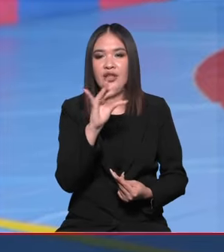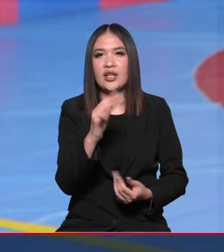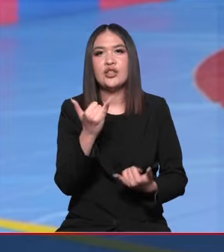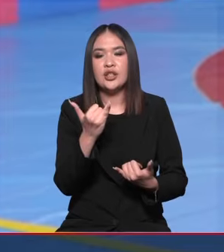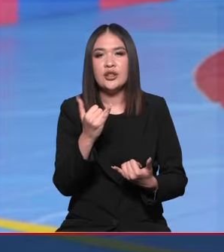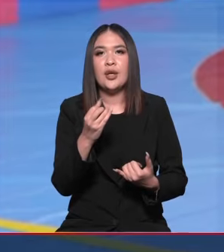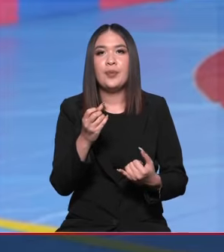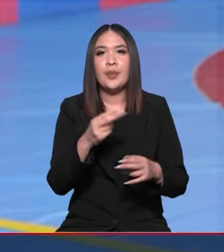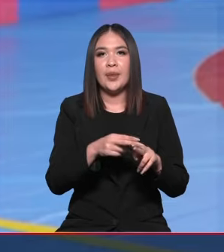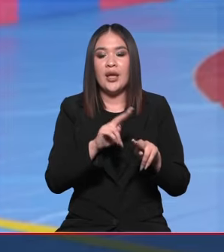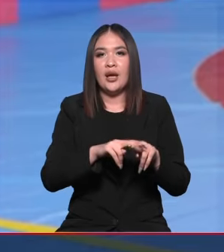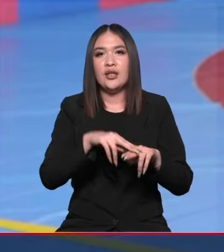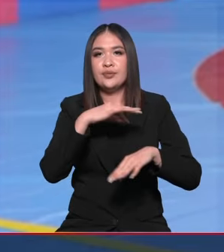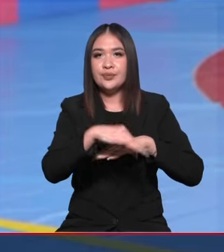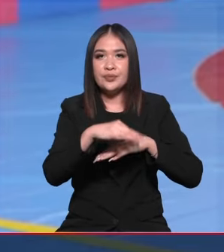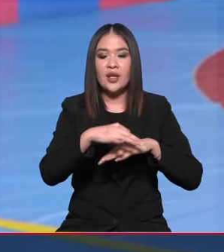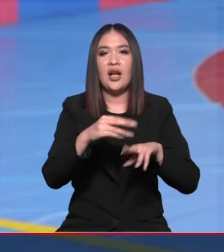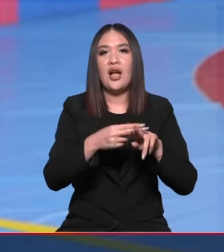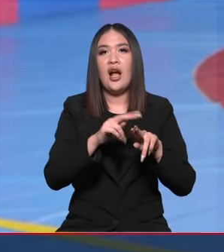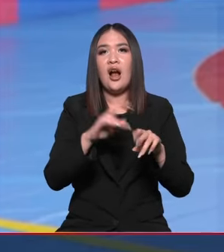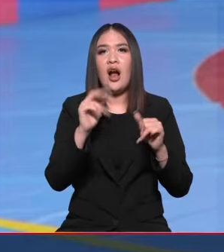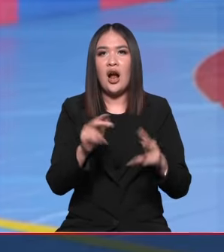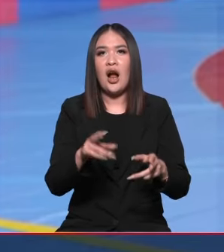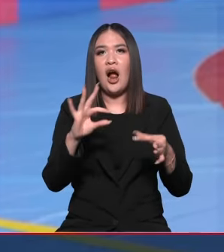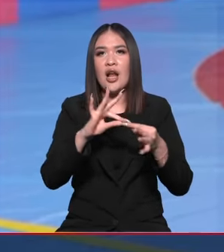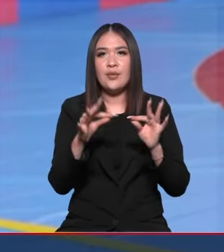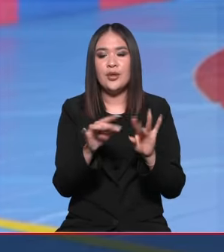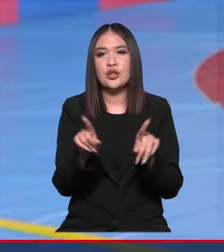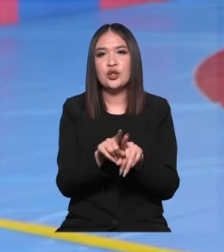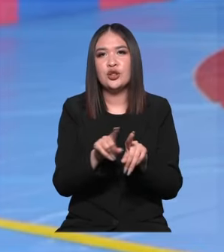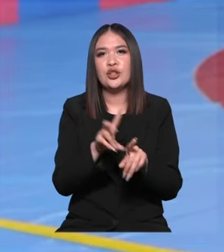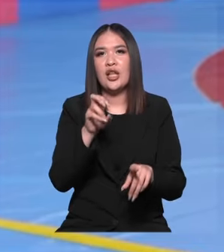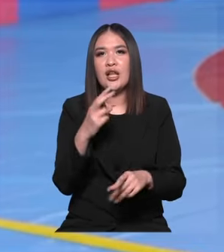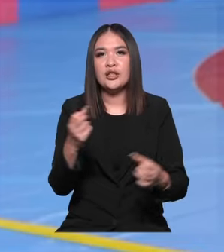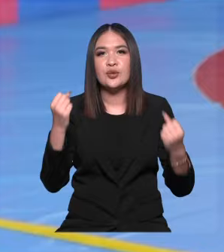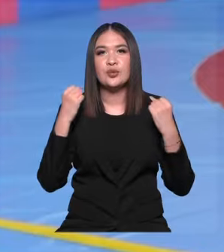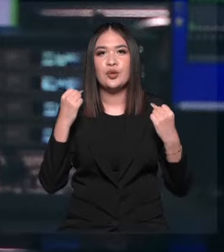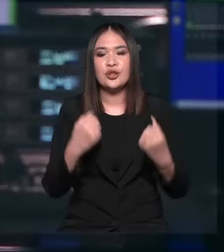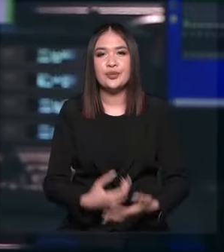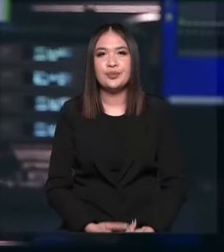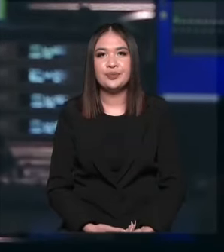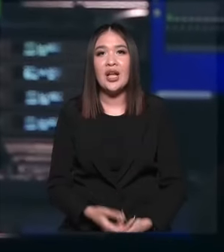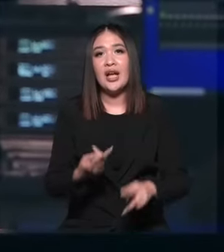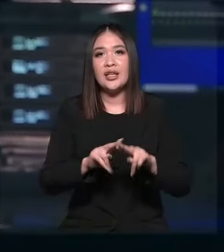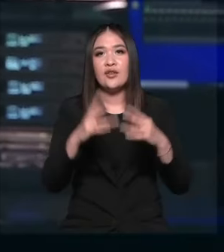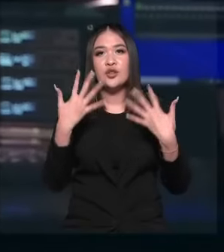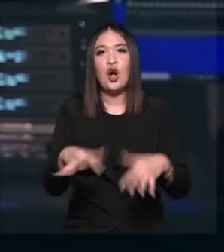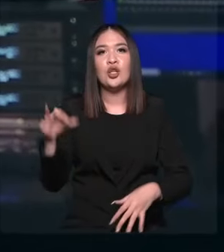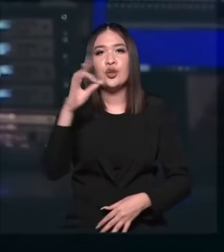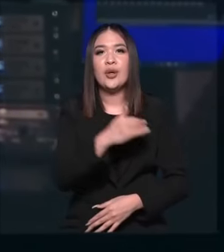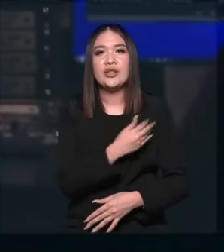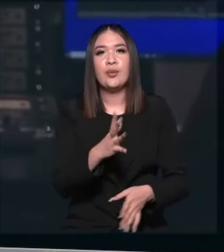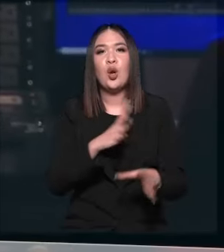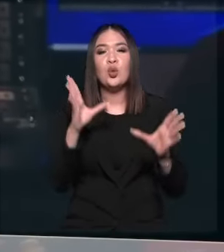работаем. Всемирные игры кочевников, как Олимпиада, среди наших национальных видов спорта. И это все, о